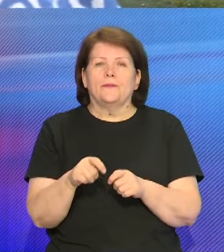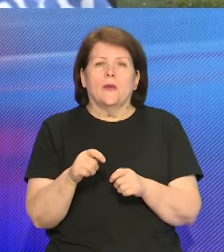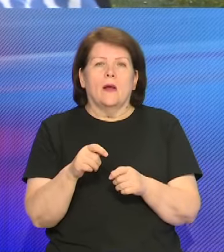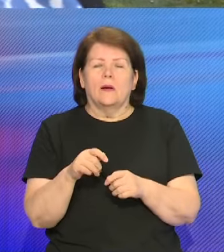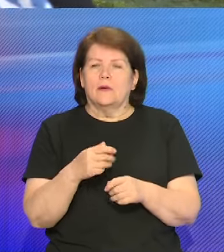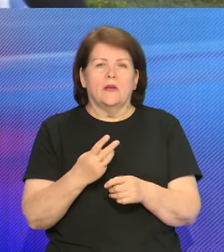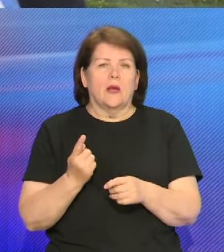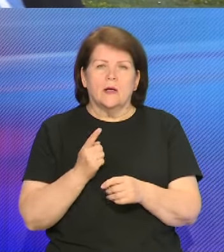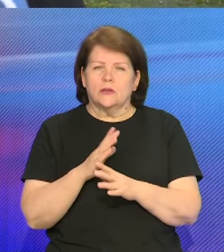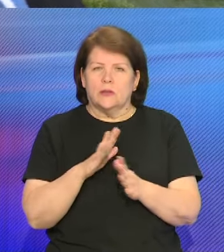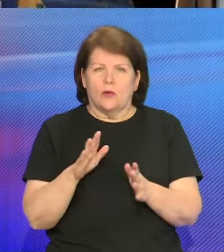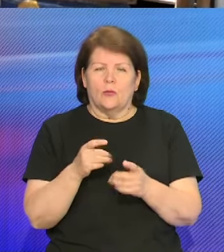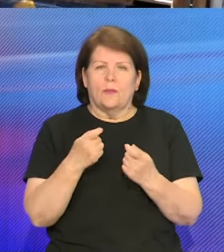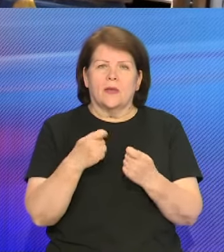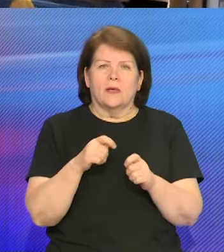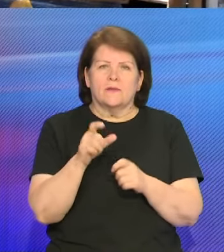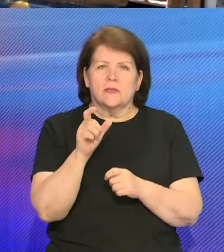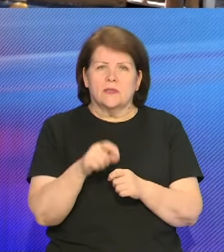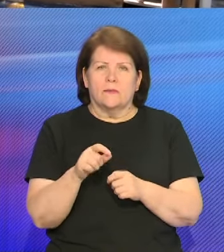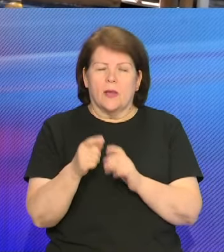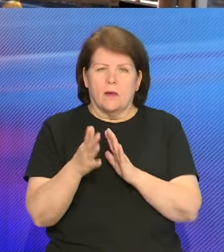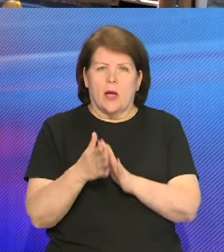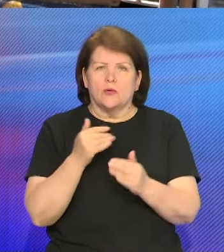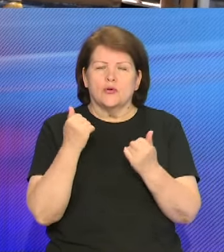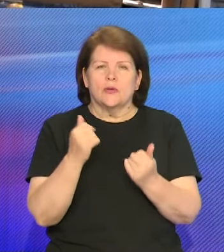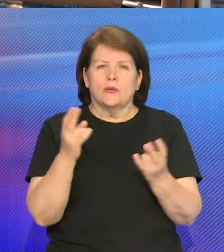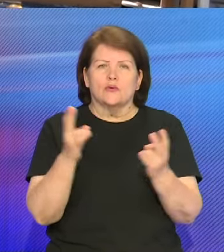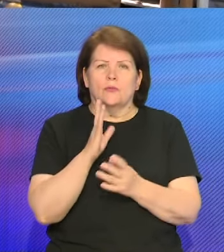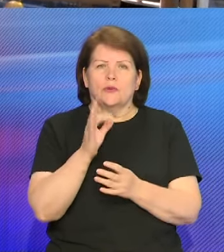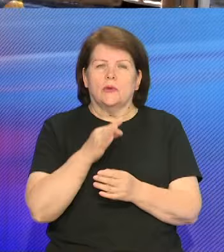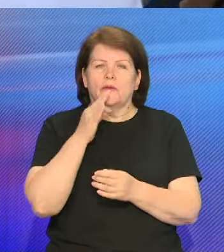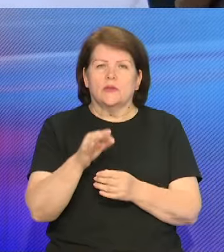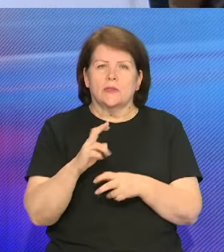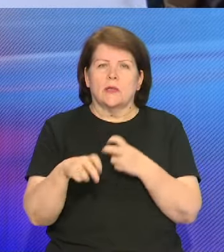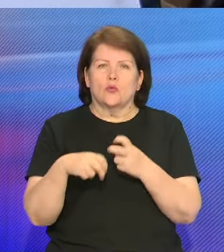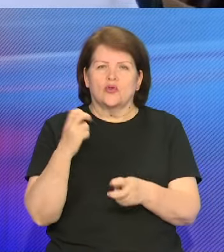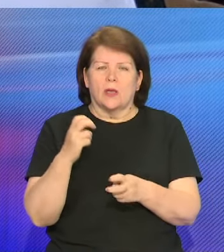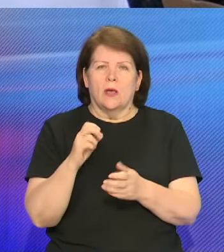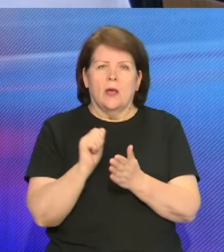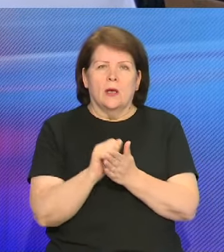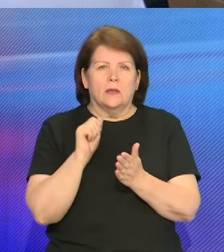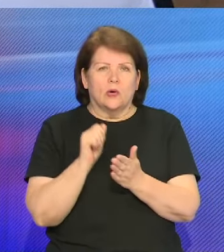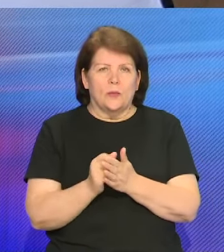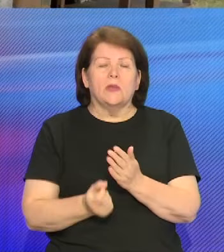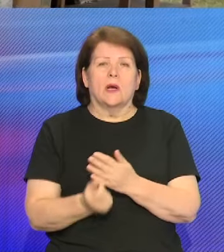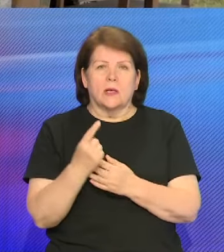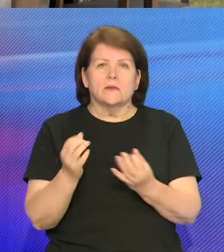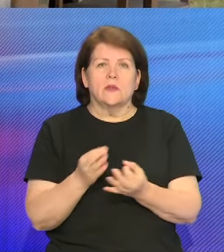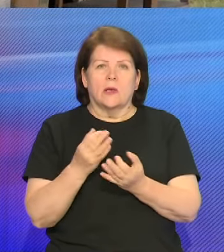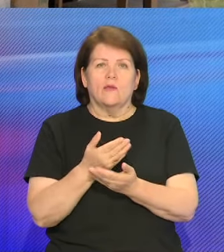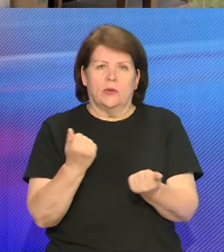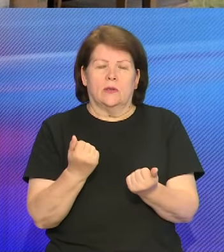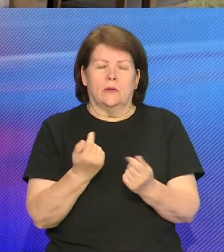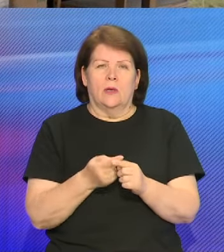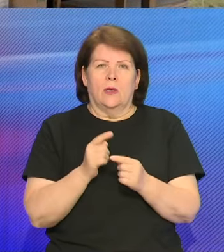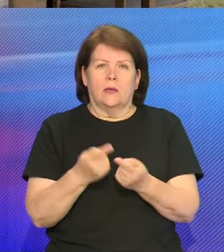інспектара, некаторыя прадаўцы разумеюць, што зараз давядзецца адказаць за парушэнне. Документов качества ничего нет. Вот это товар накладная. Здесь